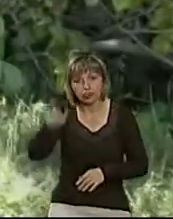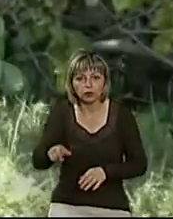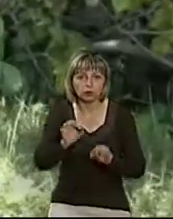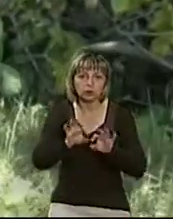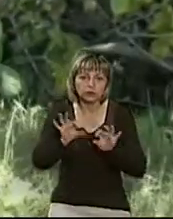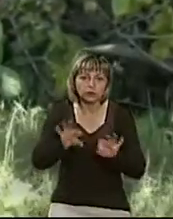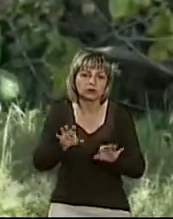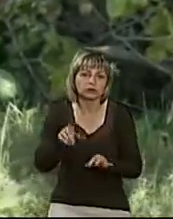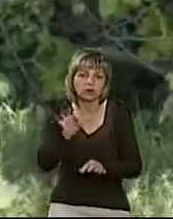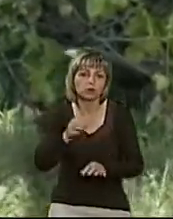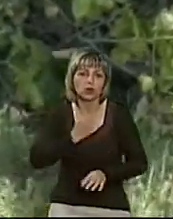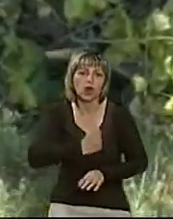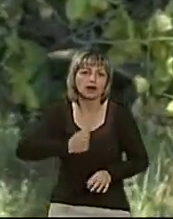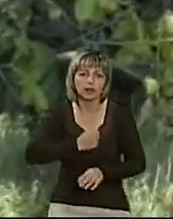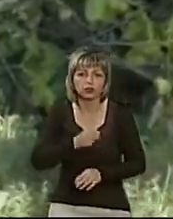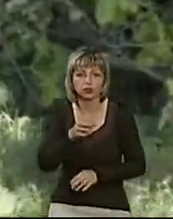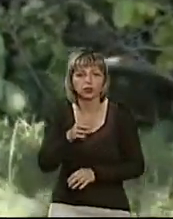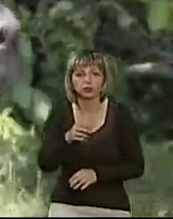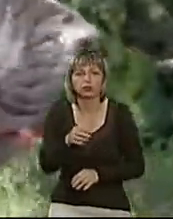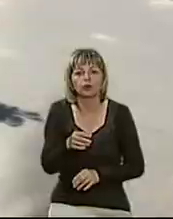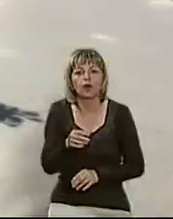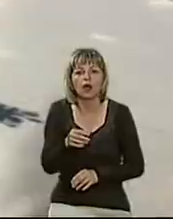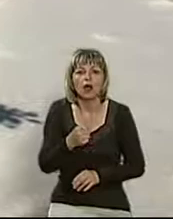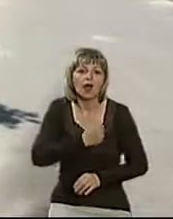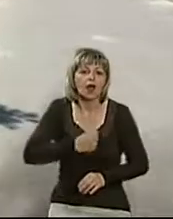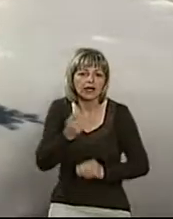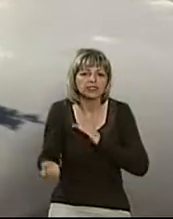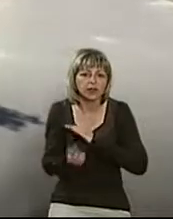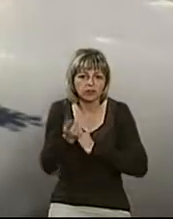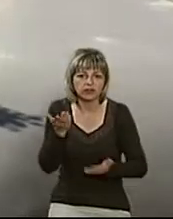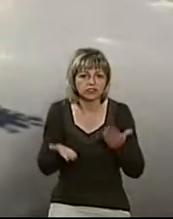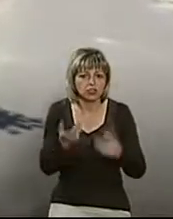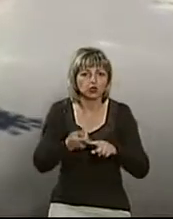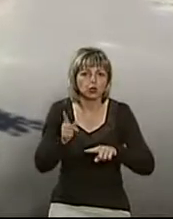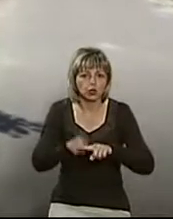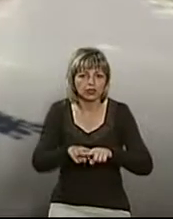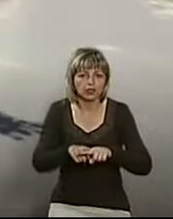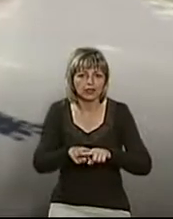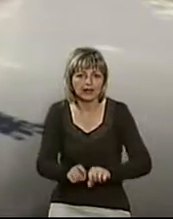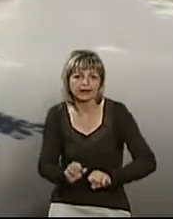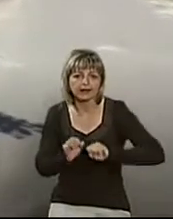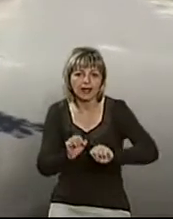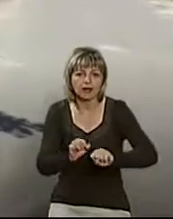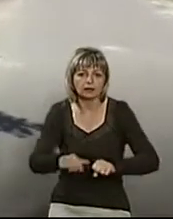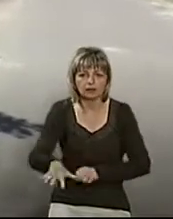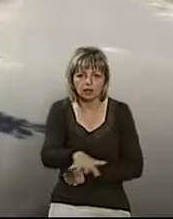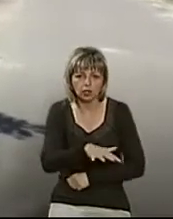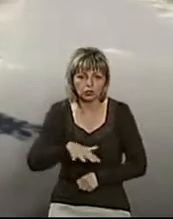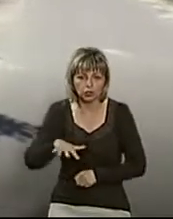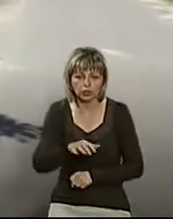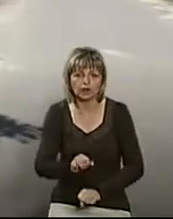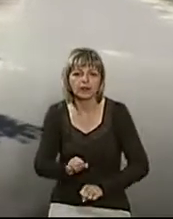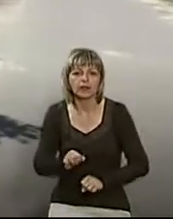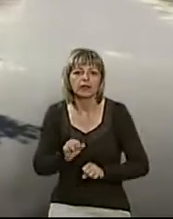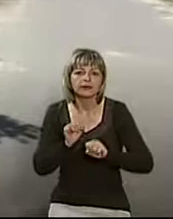пса пояснює так. Зазвичай агресію проявляють вони, якщо це захист території,